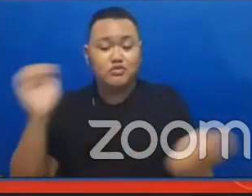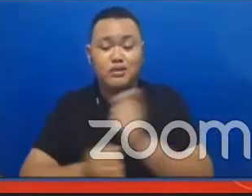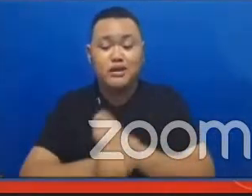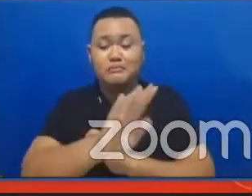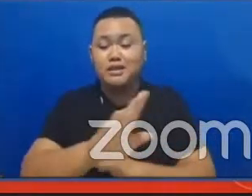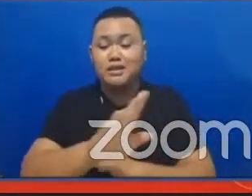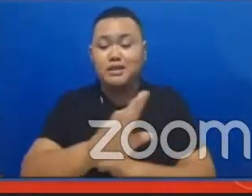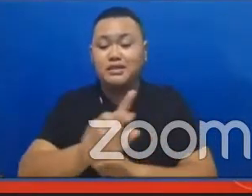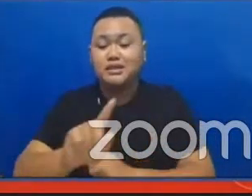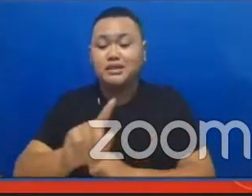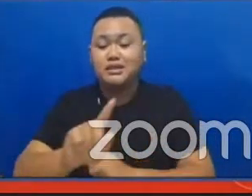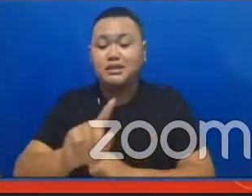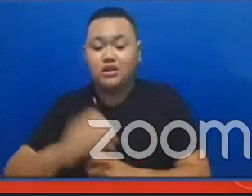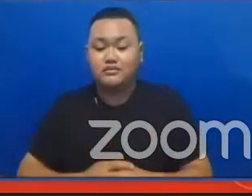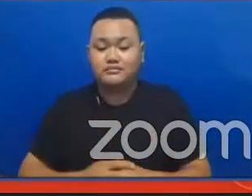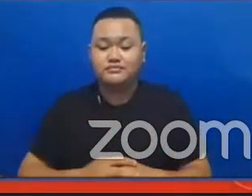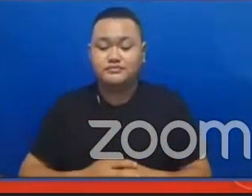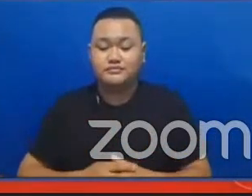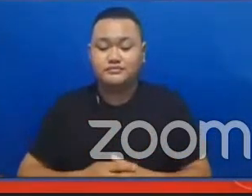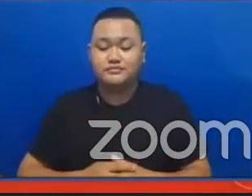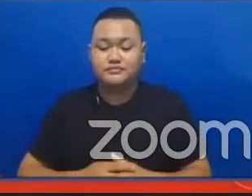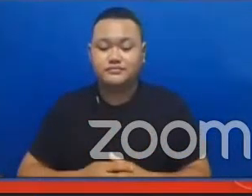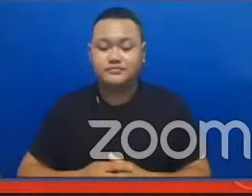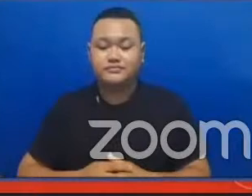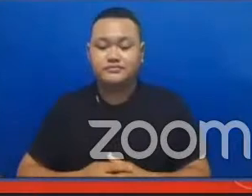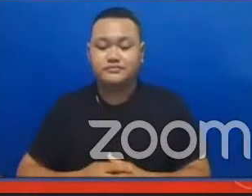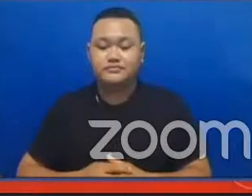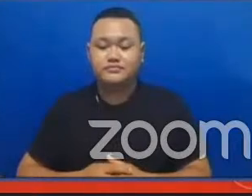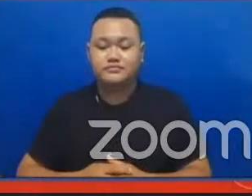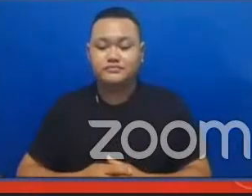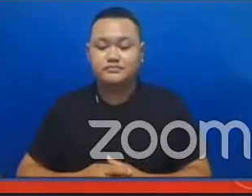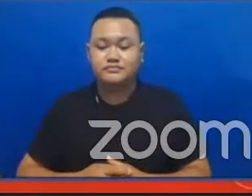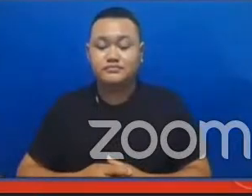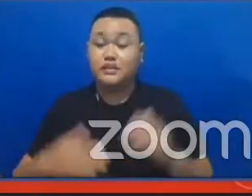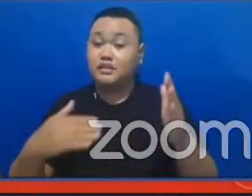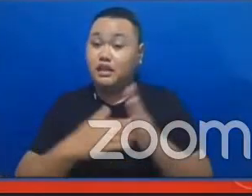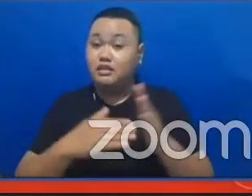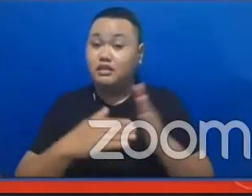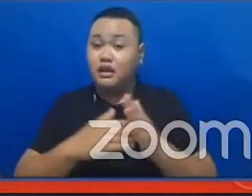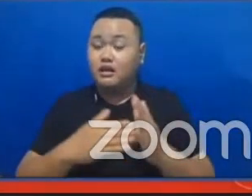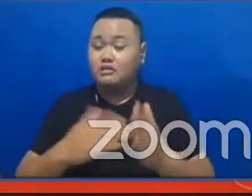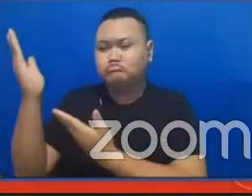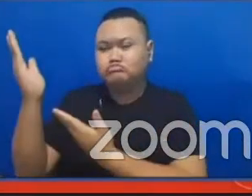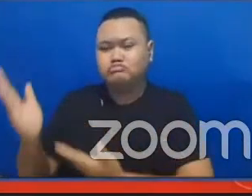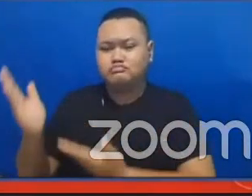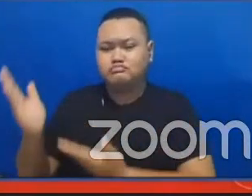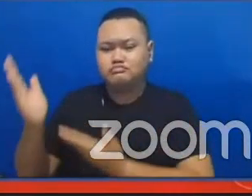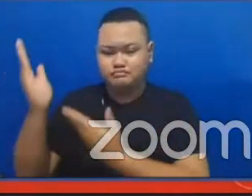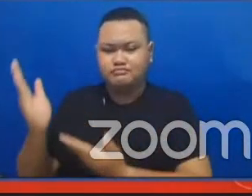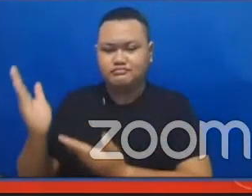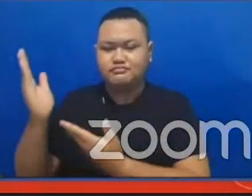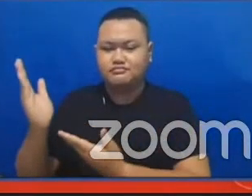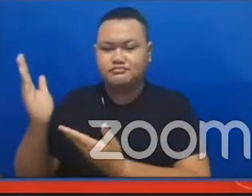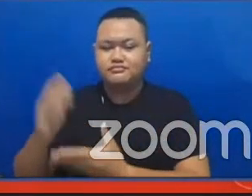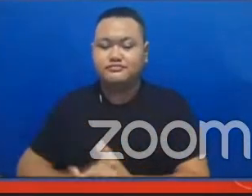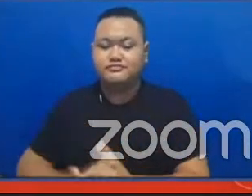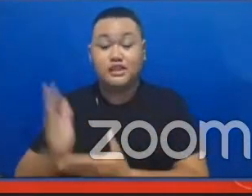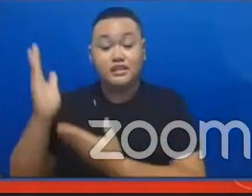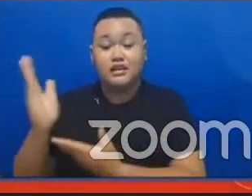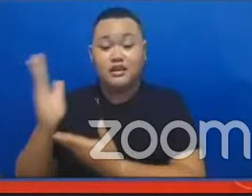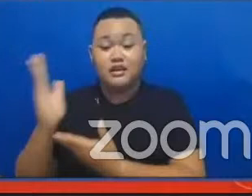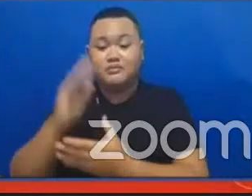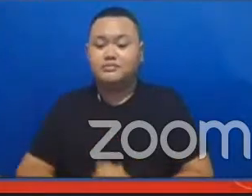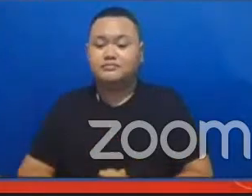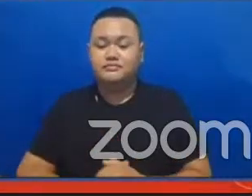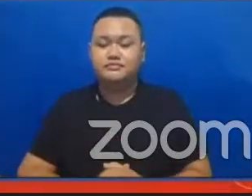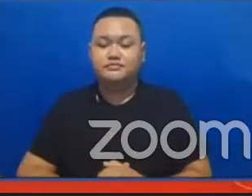Oleh karena itu, tantangannya ini, tuntutannya saat ini lagi-lagi di keterampilan